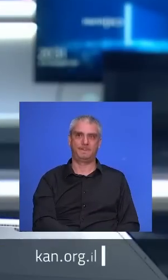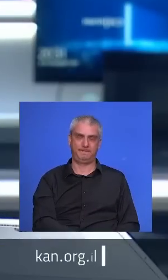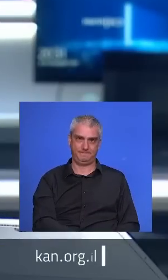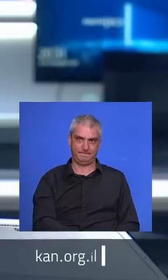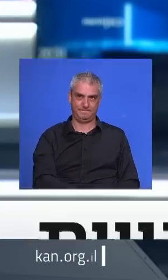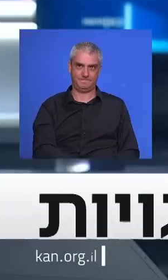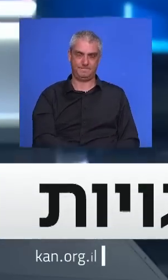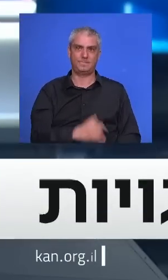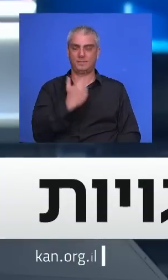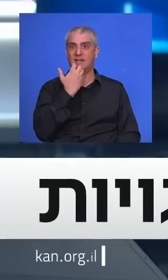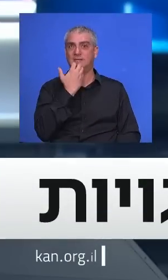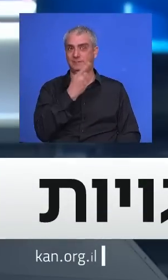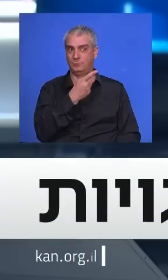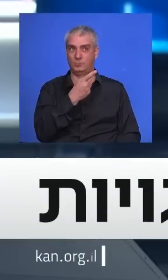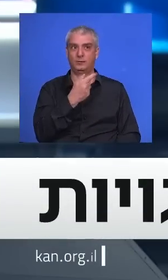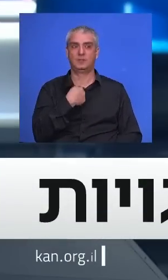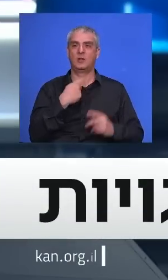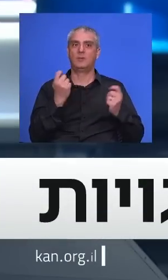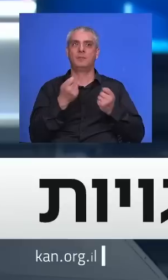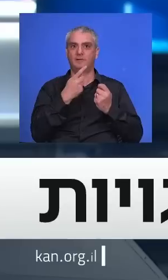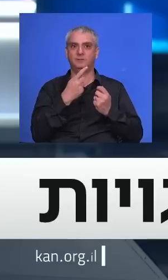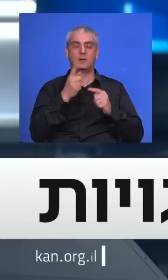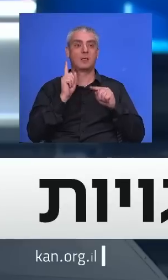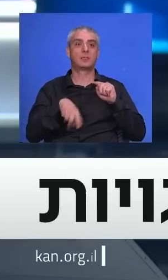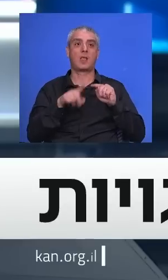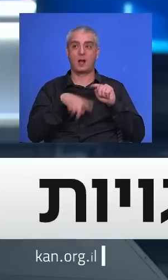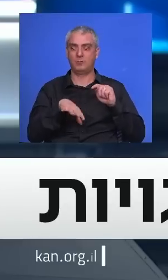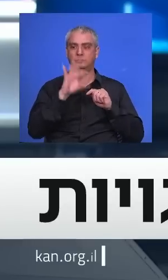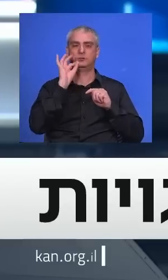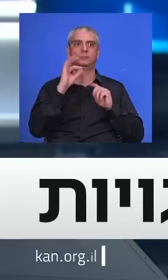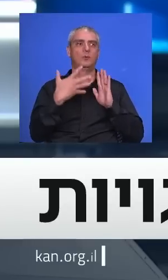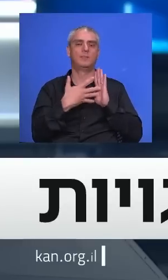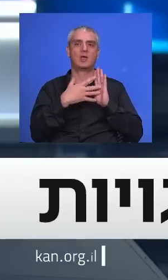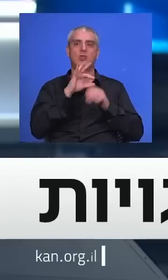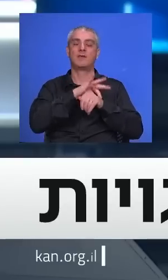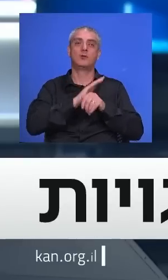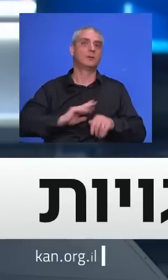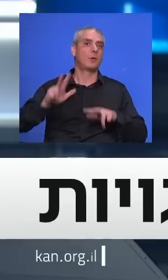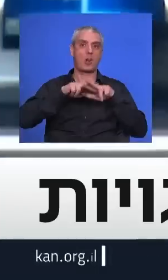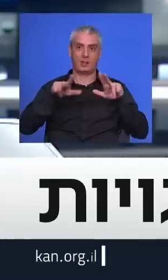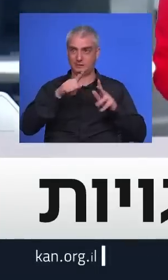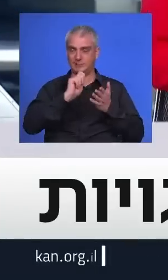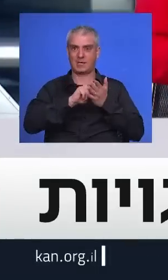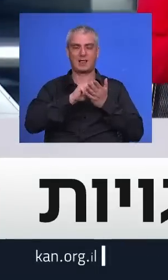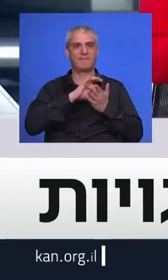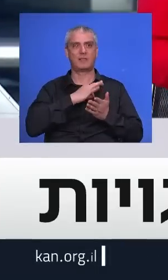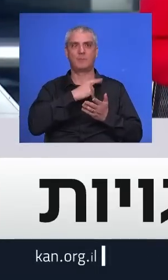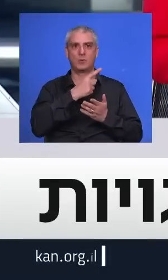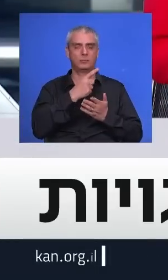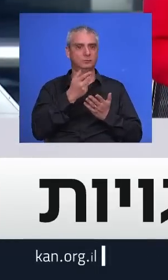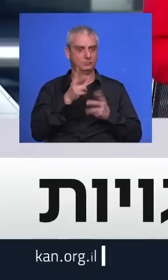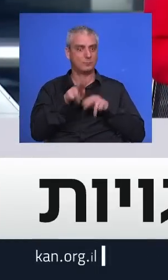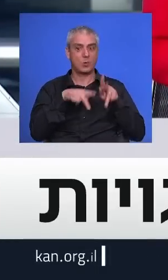ועכשיו לסיפור הזה שאנחנו מפרסמים הערב, תקלות שהתגלו במעבדות רפואיות ברחבי הארץ וקטי דור ראש תחום הבריאות,